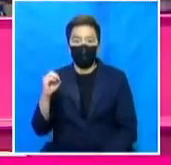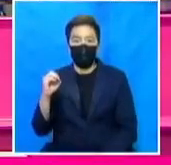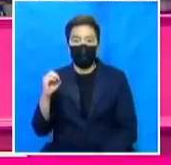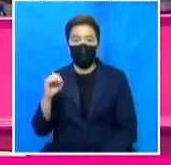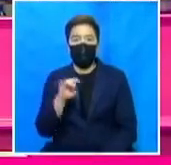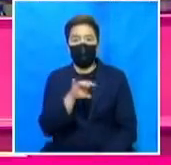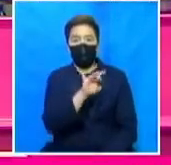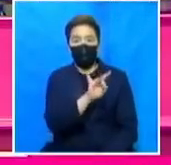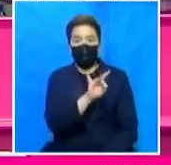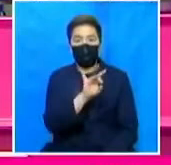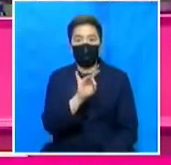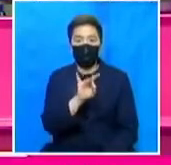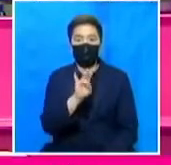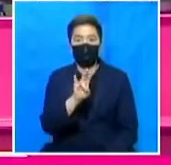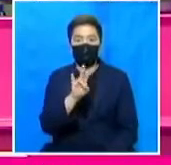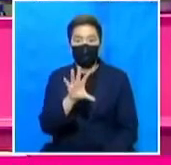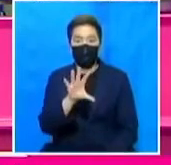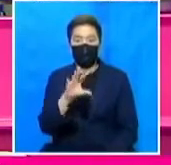8875010